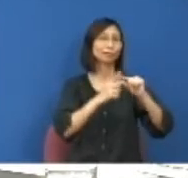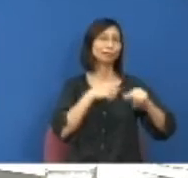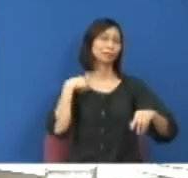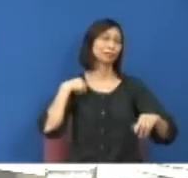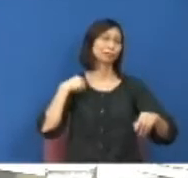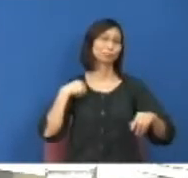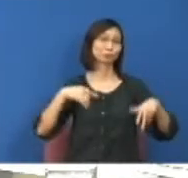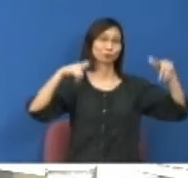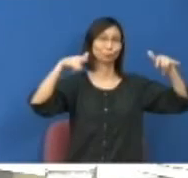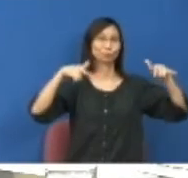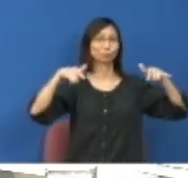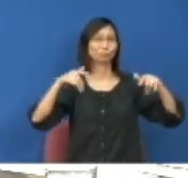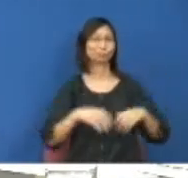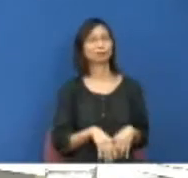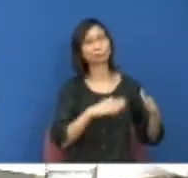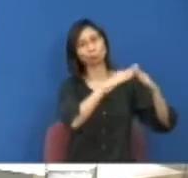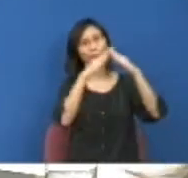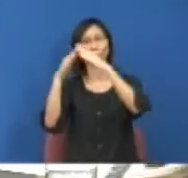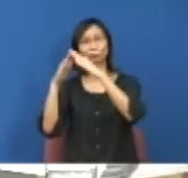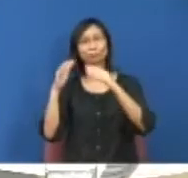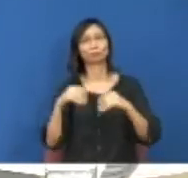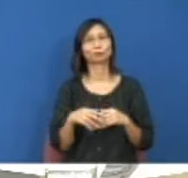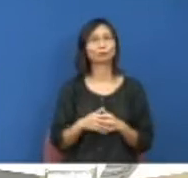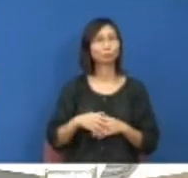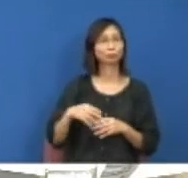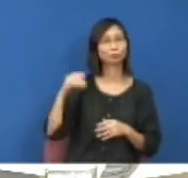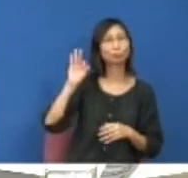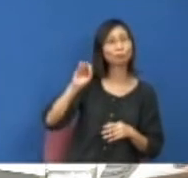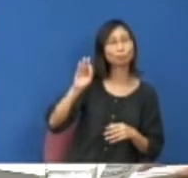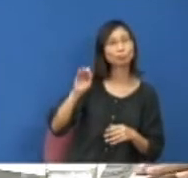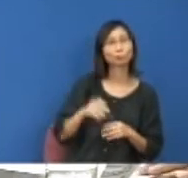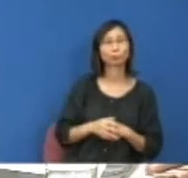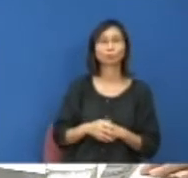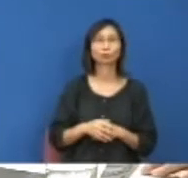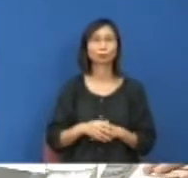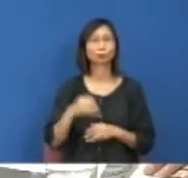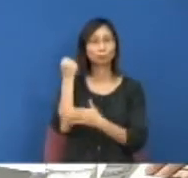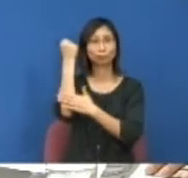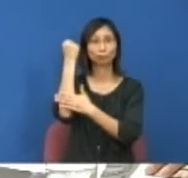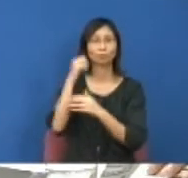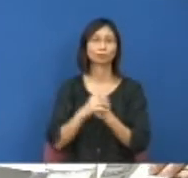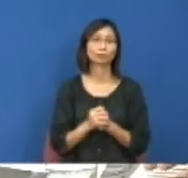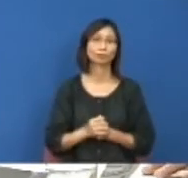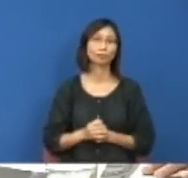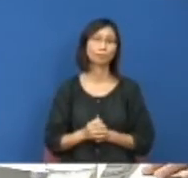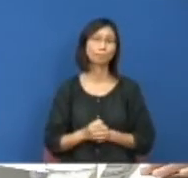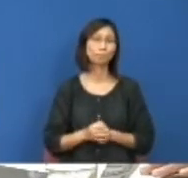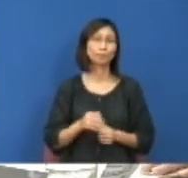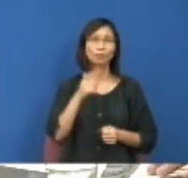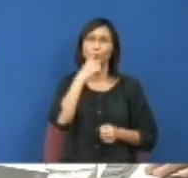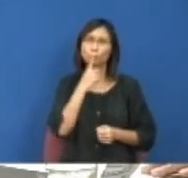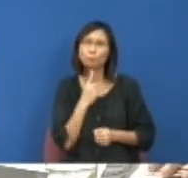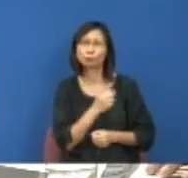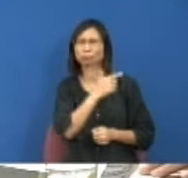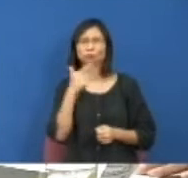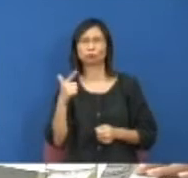結束。當然是法國革命是一場非常血腥的革命，就是其實如果你從這個